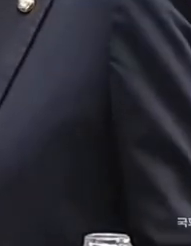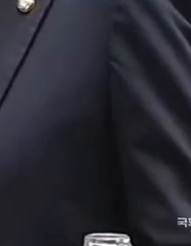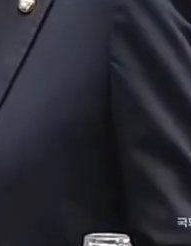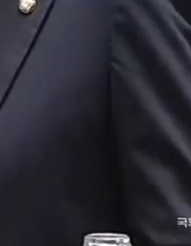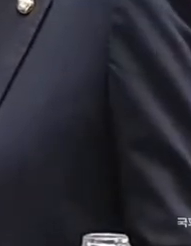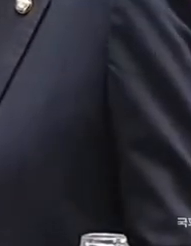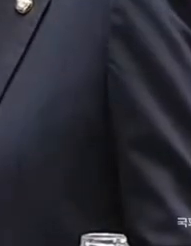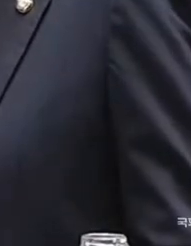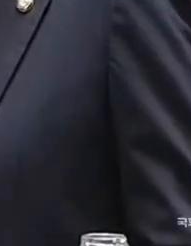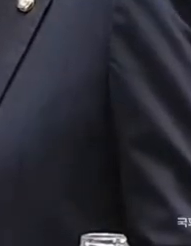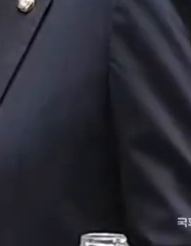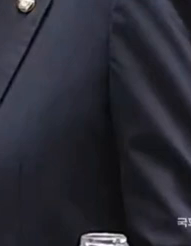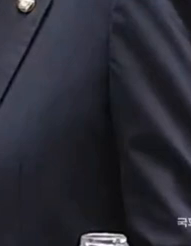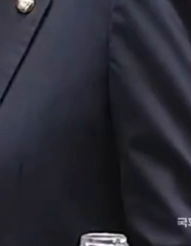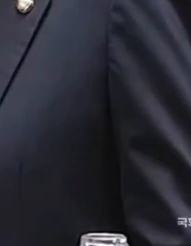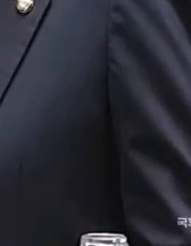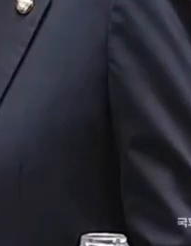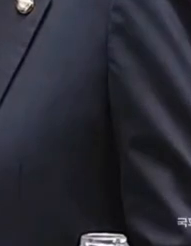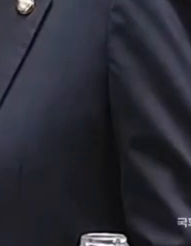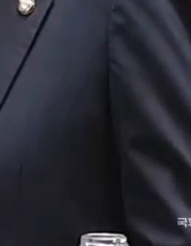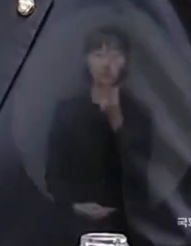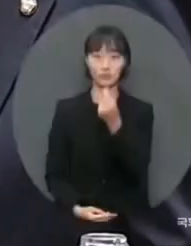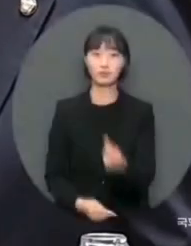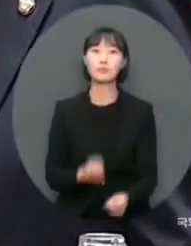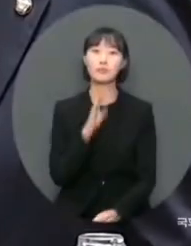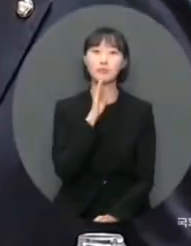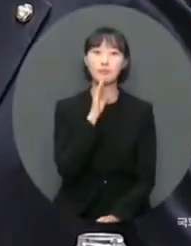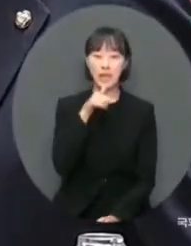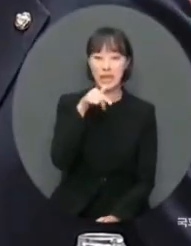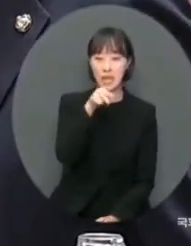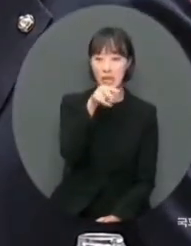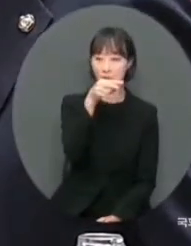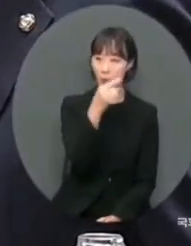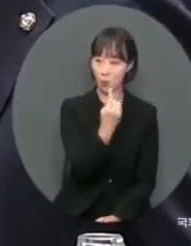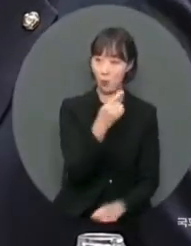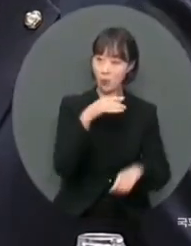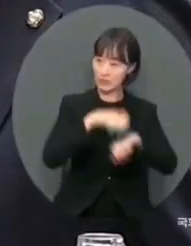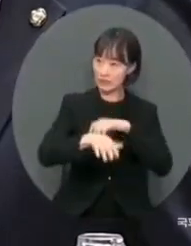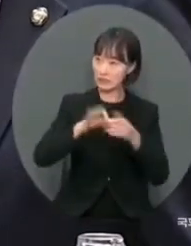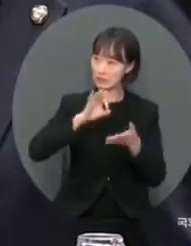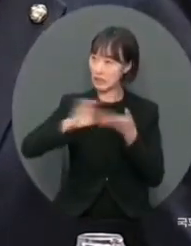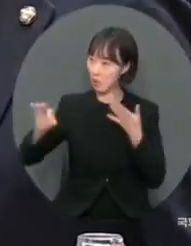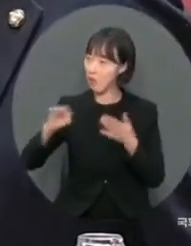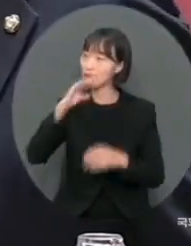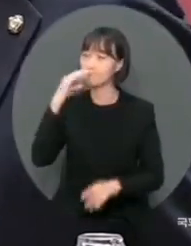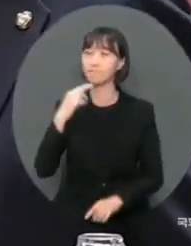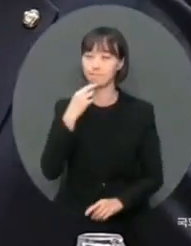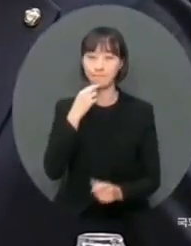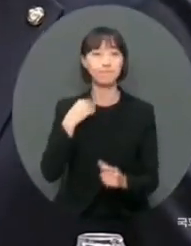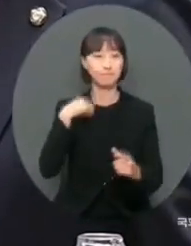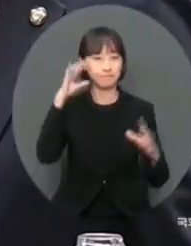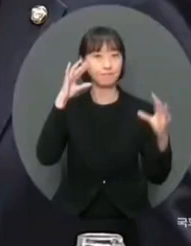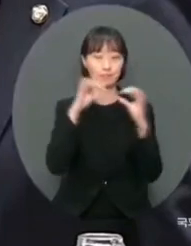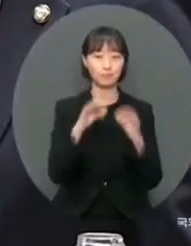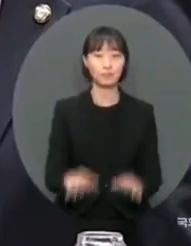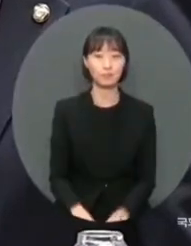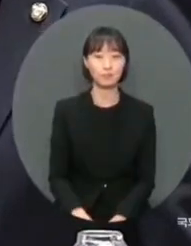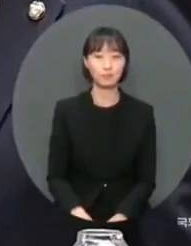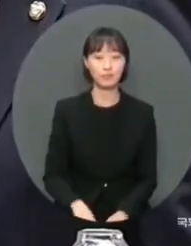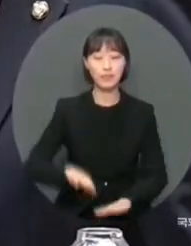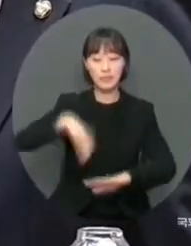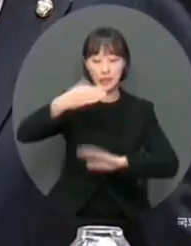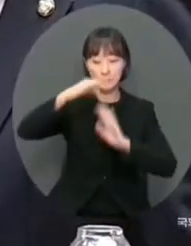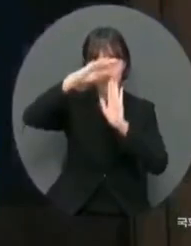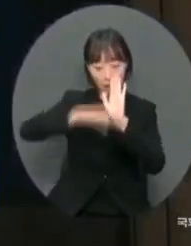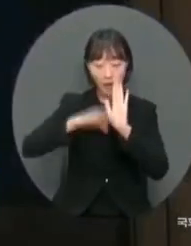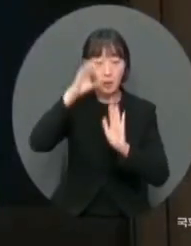네, 저는 궤도라는 것은 뭐 그러한 뜻에는 조금 뭐 맞지 않지 않냐. 네, 그 다음 밑줄 보시면 좌편향